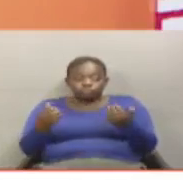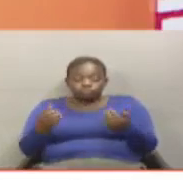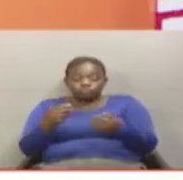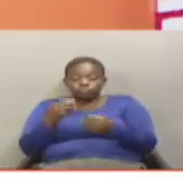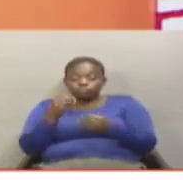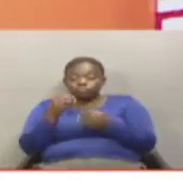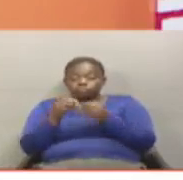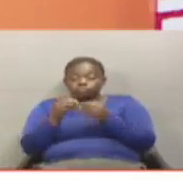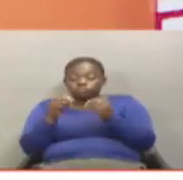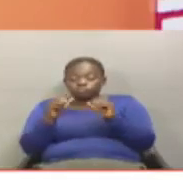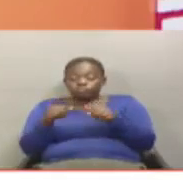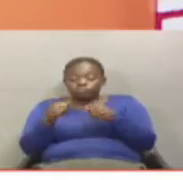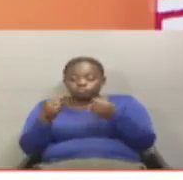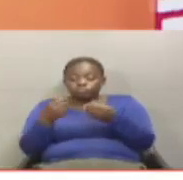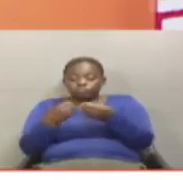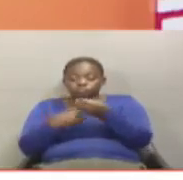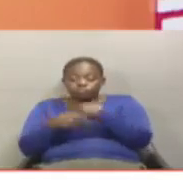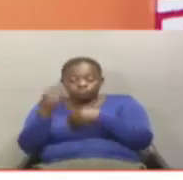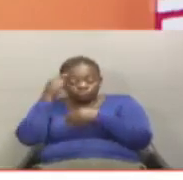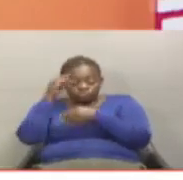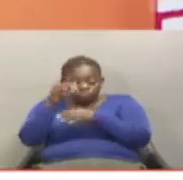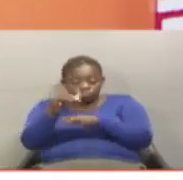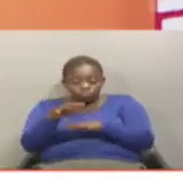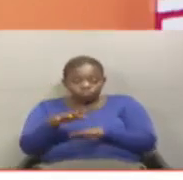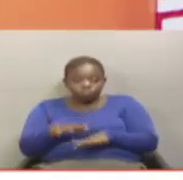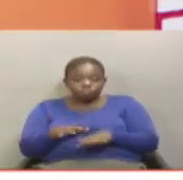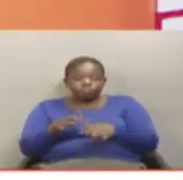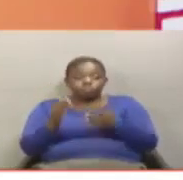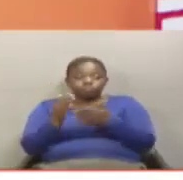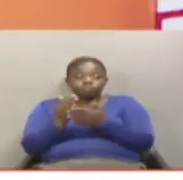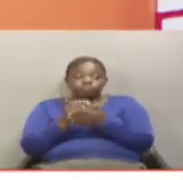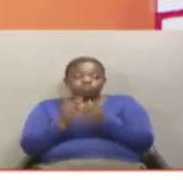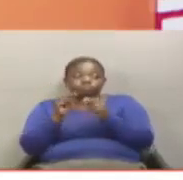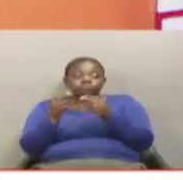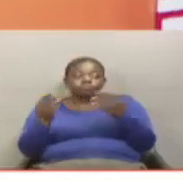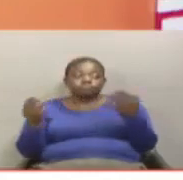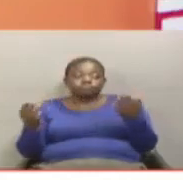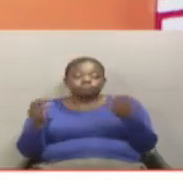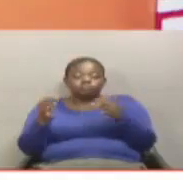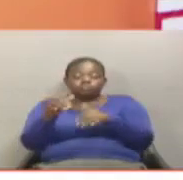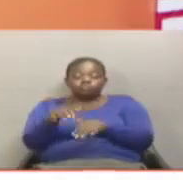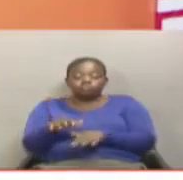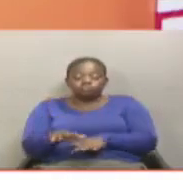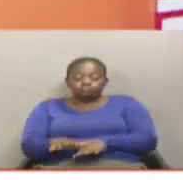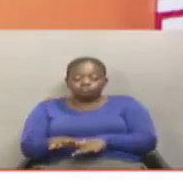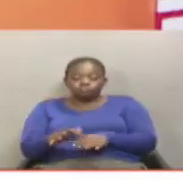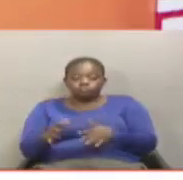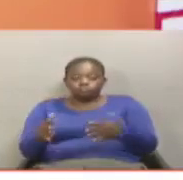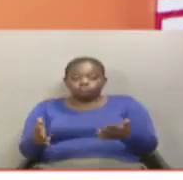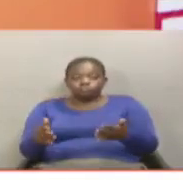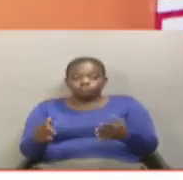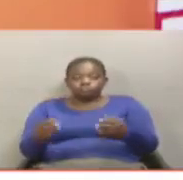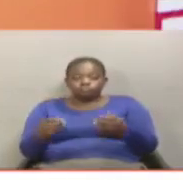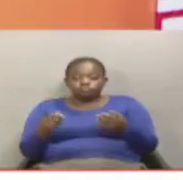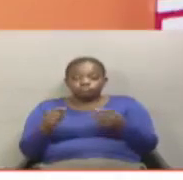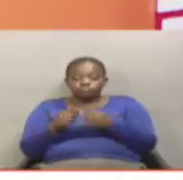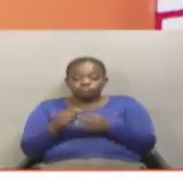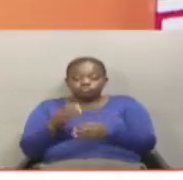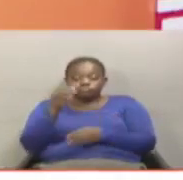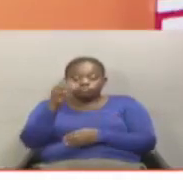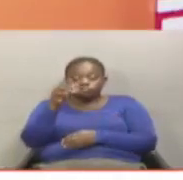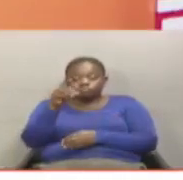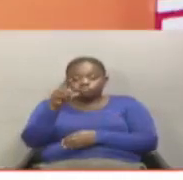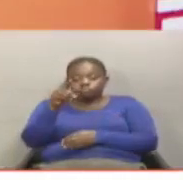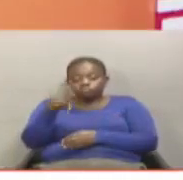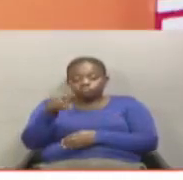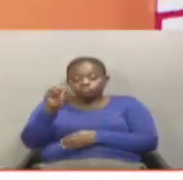kikafuwe ettaka ly'ekijja okulugenda kubanga tebalina we bajja kuziikibwa. Bakuddeyo ebikondo by'omugagga